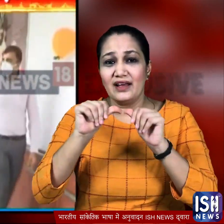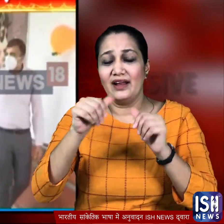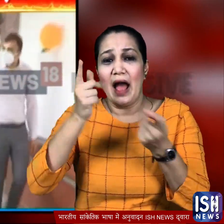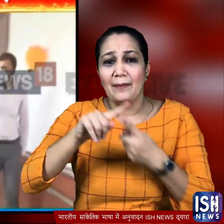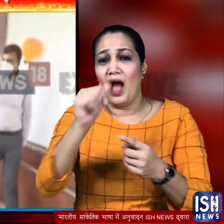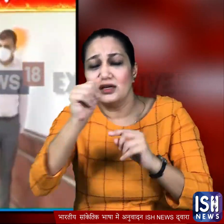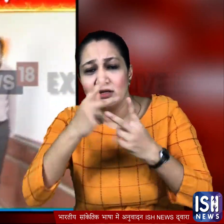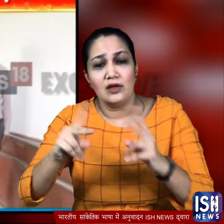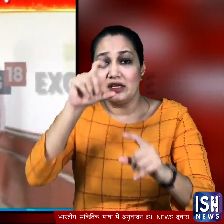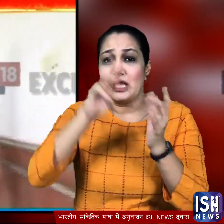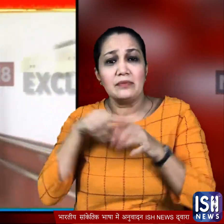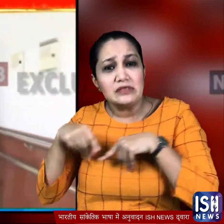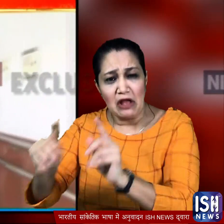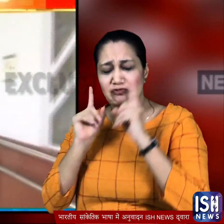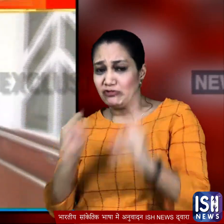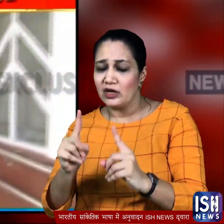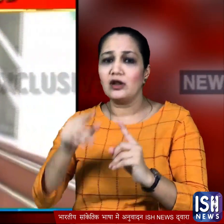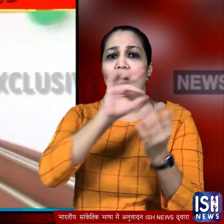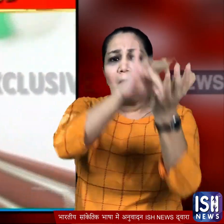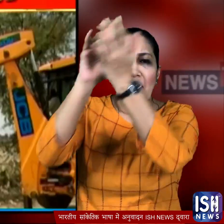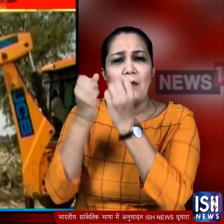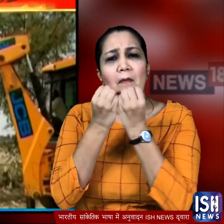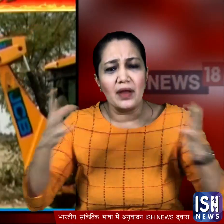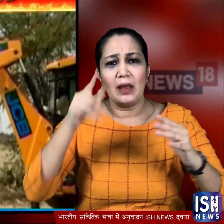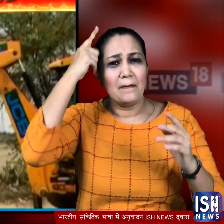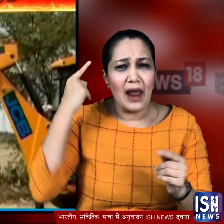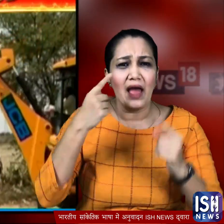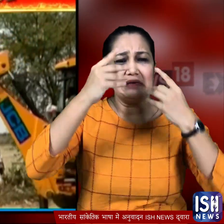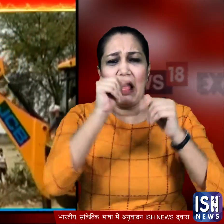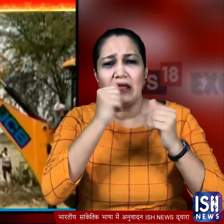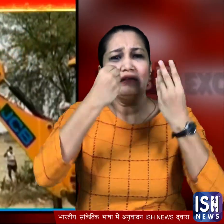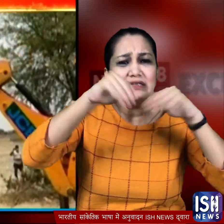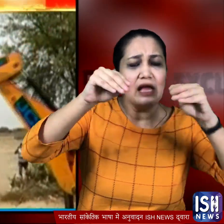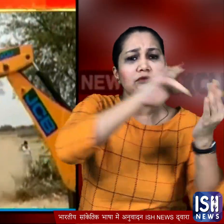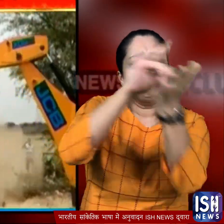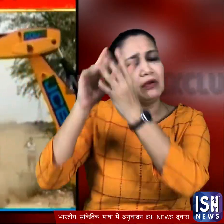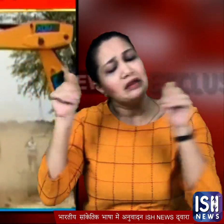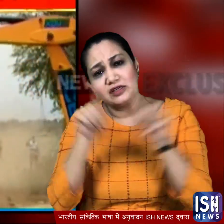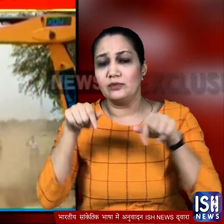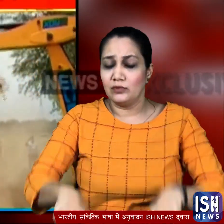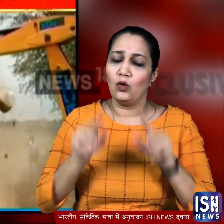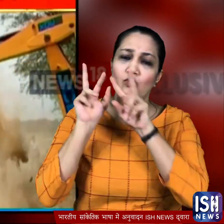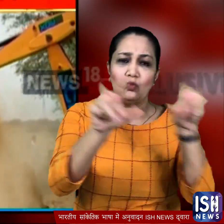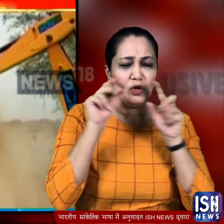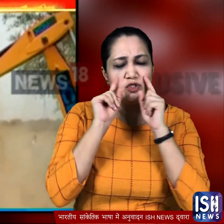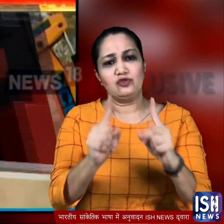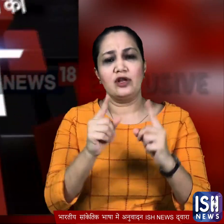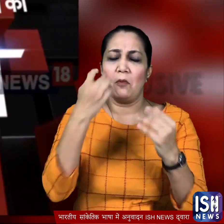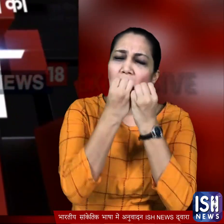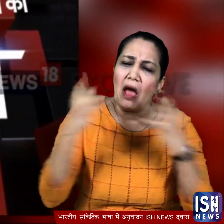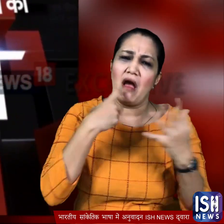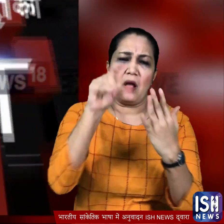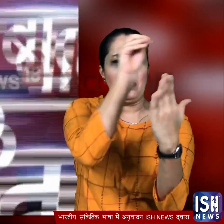मुख्यमंत्री के कड़े रुख के बाद प्रदेश के अलग अलग शहरों में गैर कानूनी तरीके से चल रहे शराब ठिकानों पर कार्रवाई हुई और सैकड़ों केस दर्ज किए